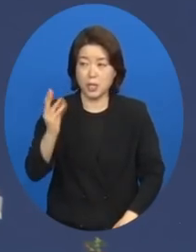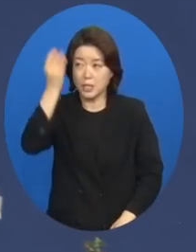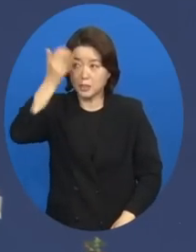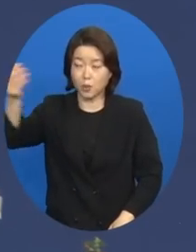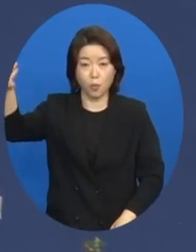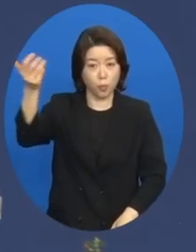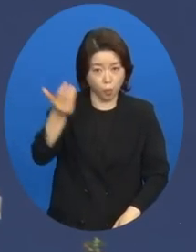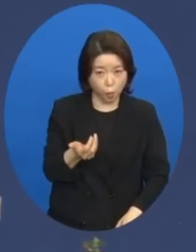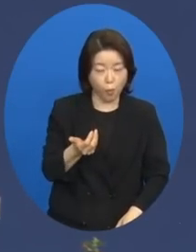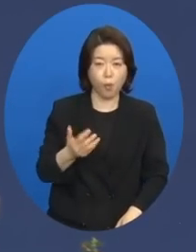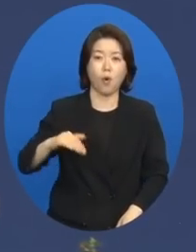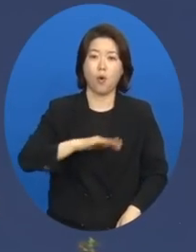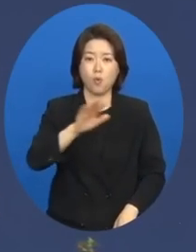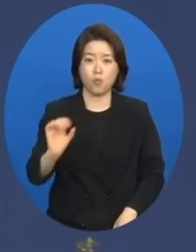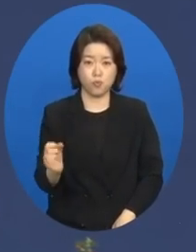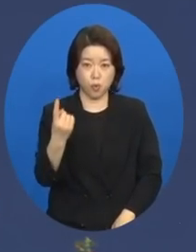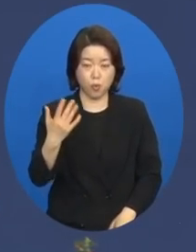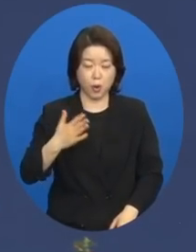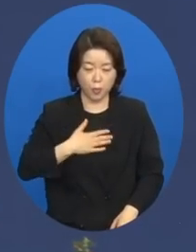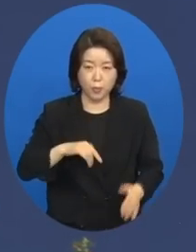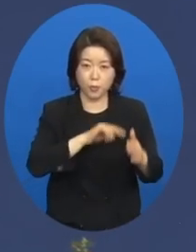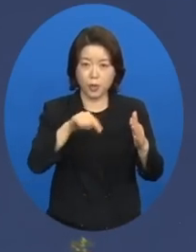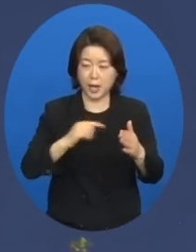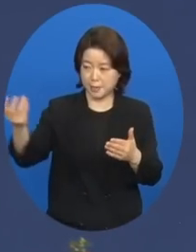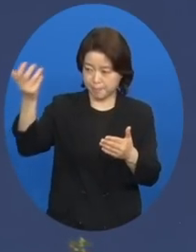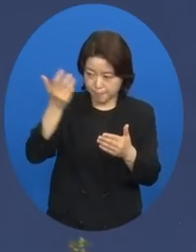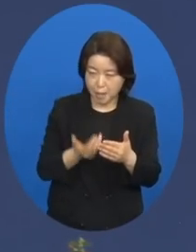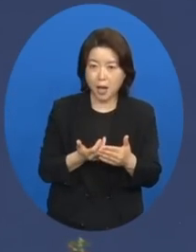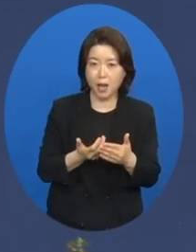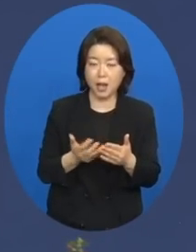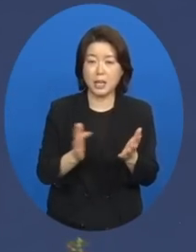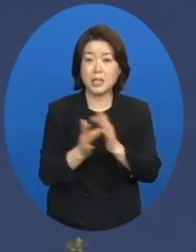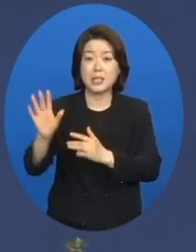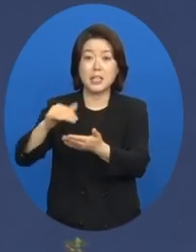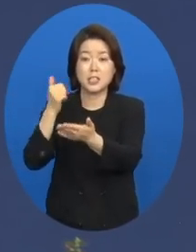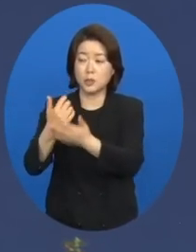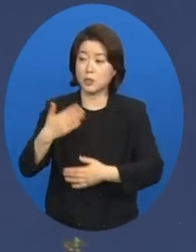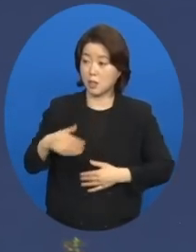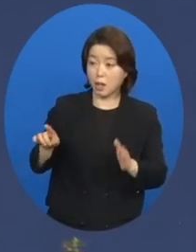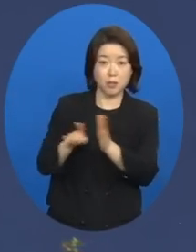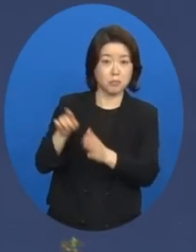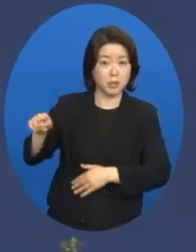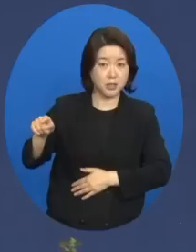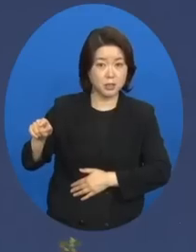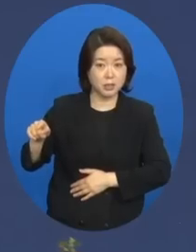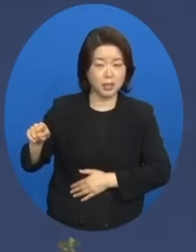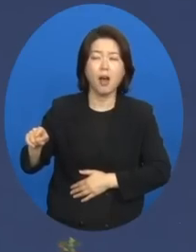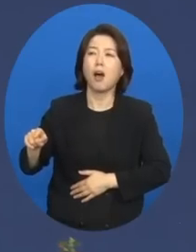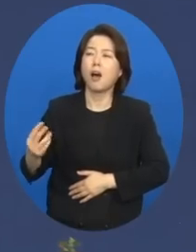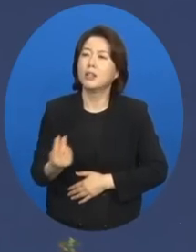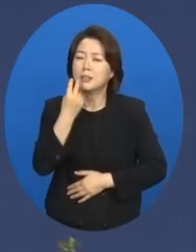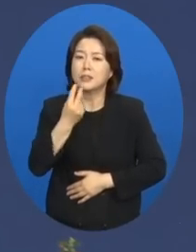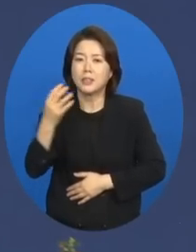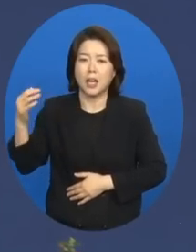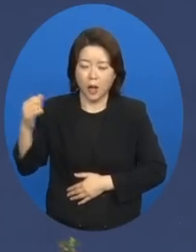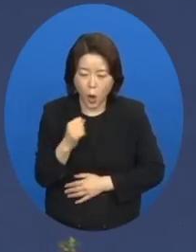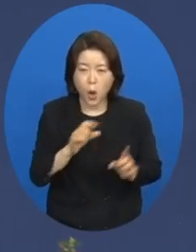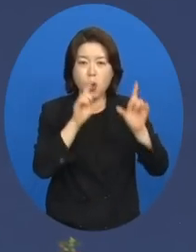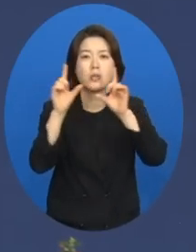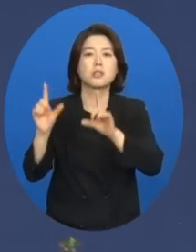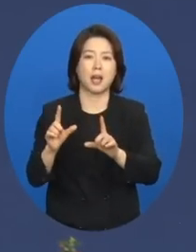오셔서 우리로 우리 안에 저 오셔서 예수 그리스도 내가 믿은 예수를 이제 그 생명으로 누리고